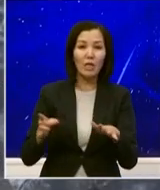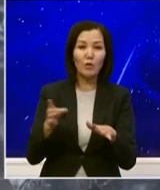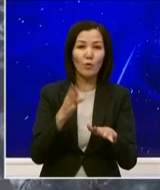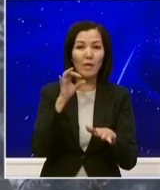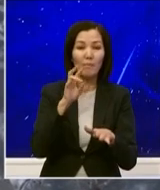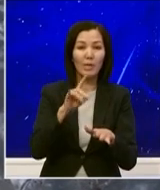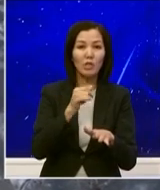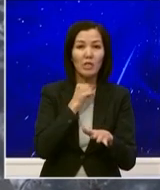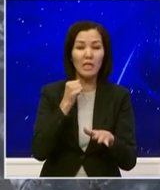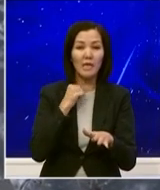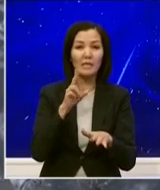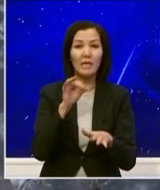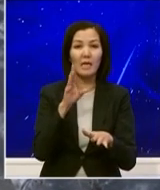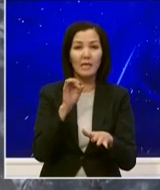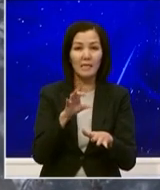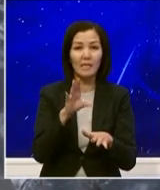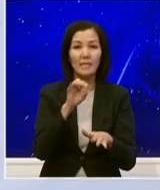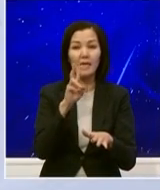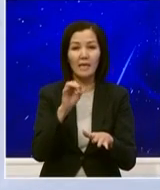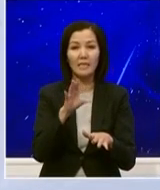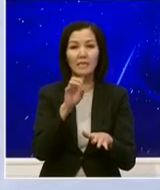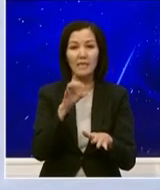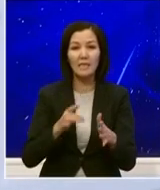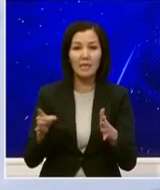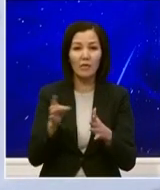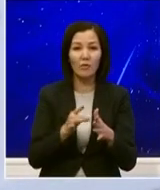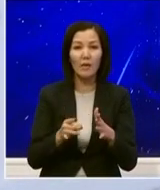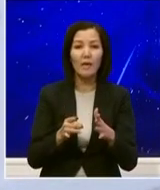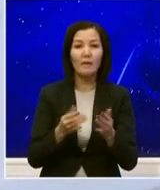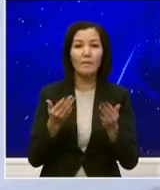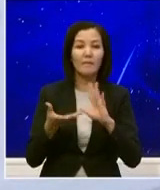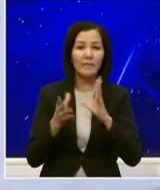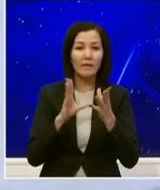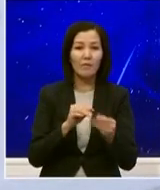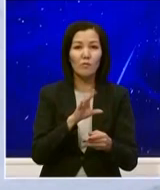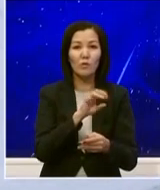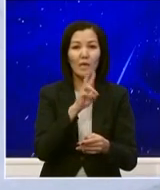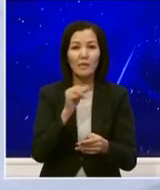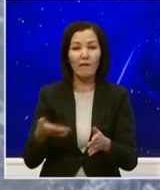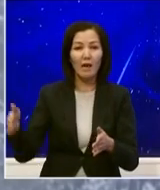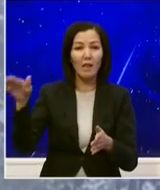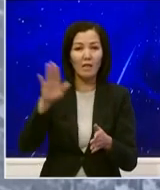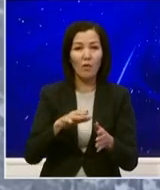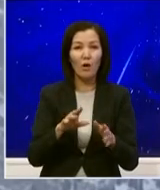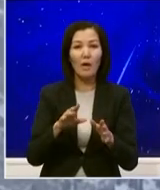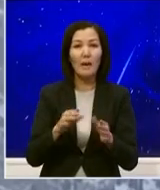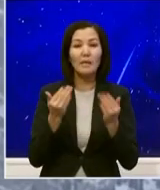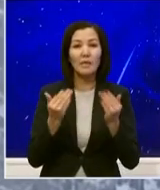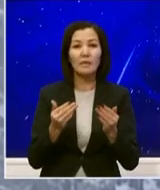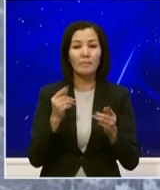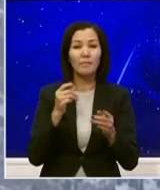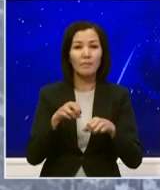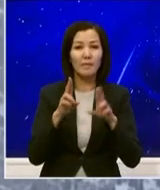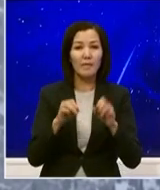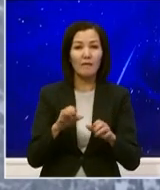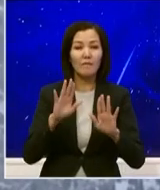Имбикши-Казахский, Талгарский, Карасайский, а также Сарканский и Искелдинский районы по северному хребту Жонгарского Алатау. Пока, по словам